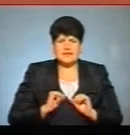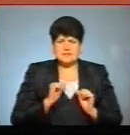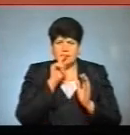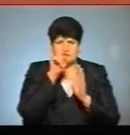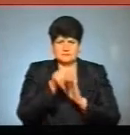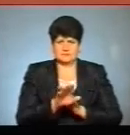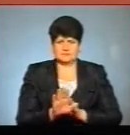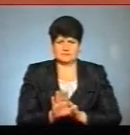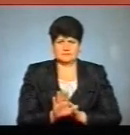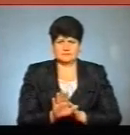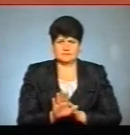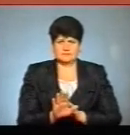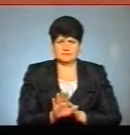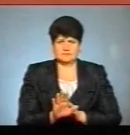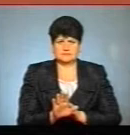стараюсь.